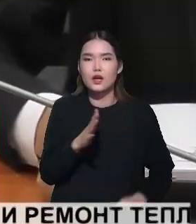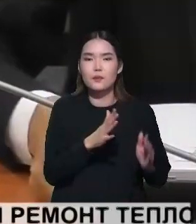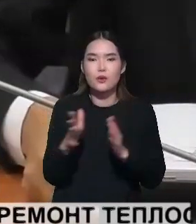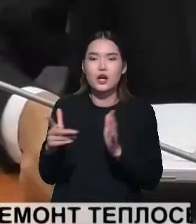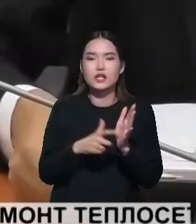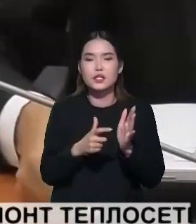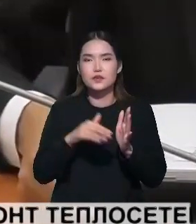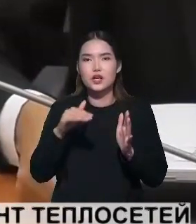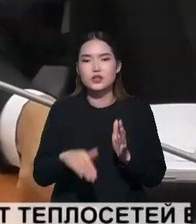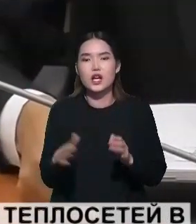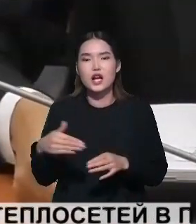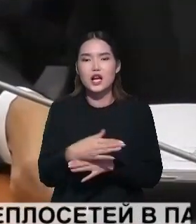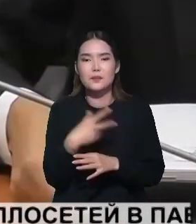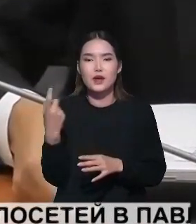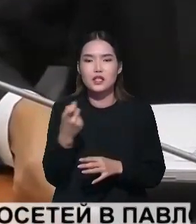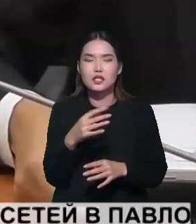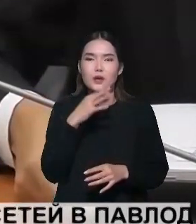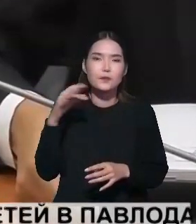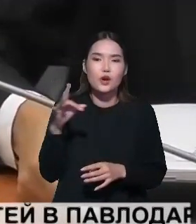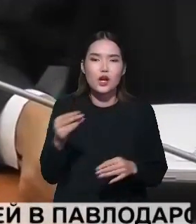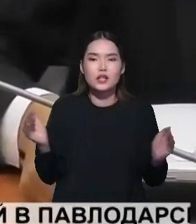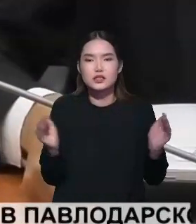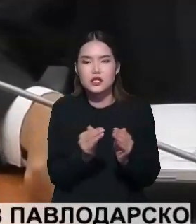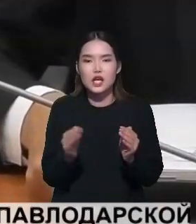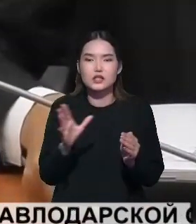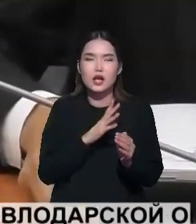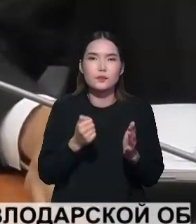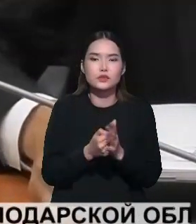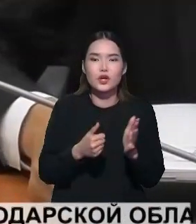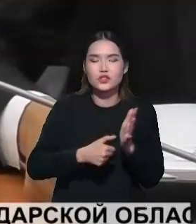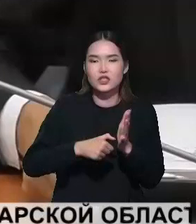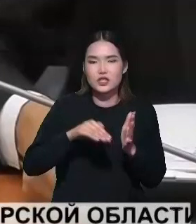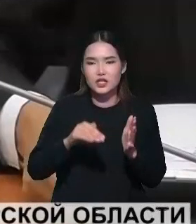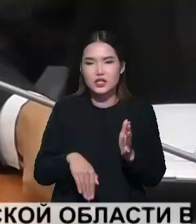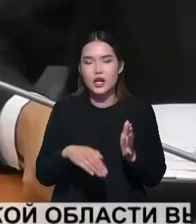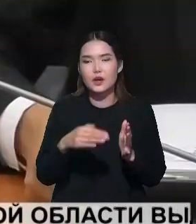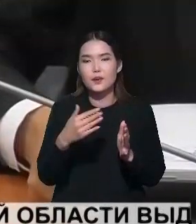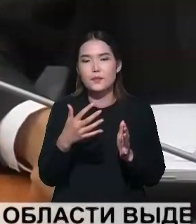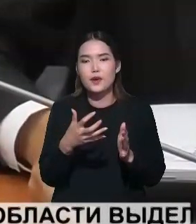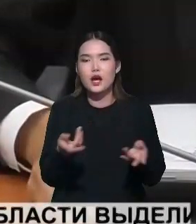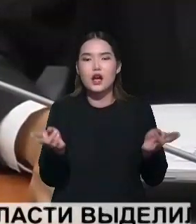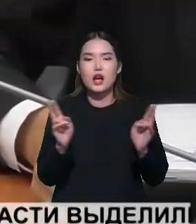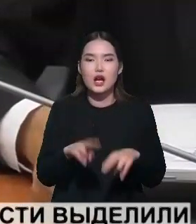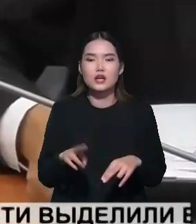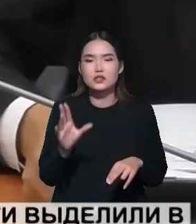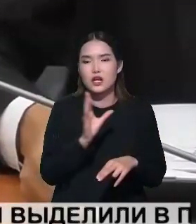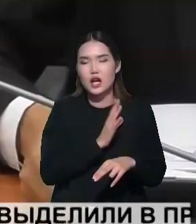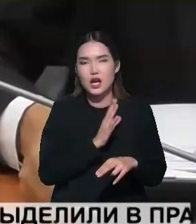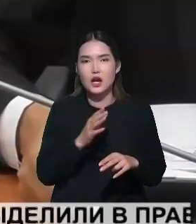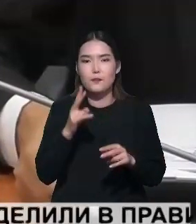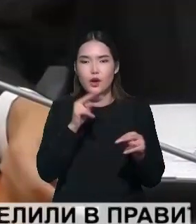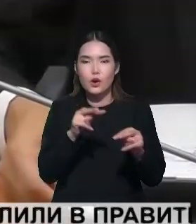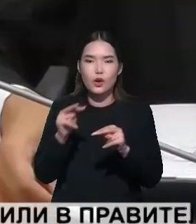инспекторов рыбоохраны. Неоднократные сокращения штатной численности инспекторского состава ослабили уровень охвата государственным